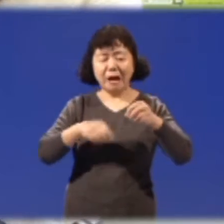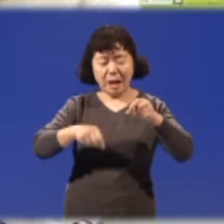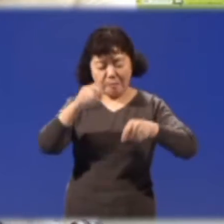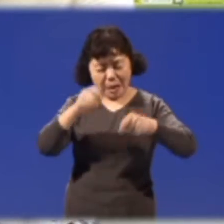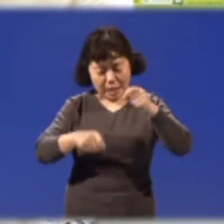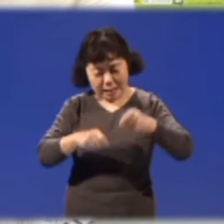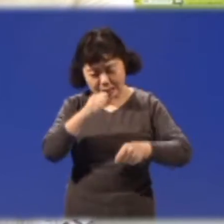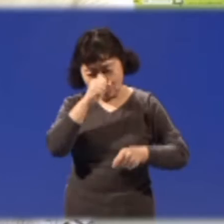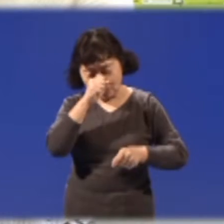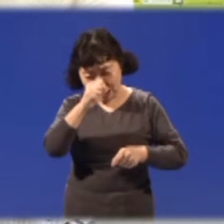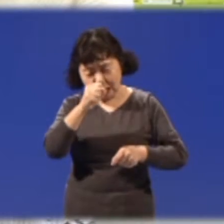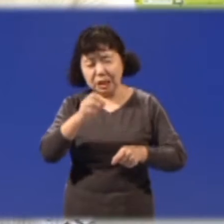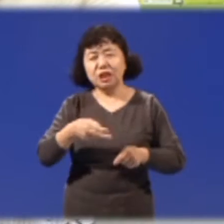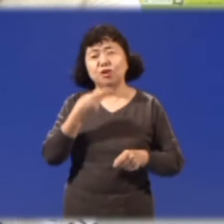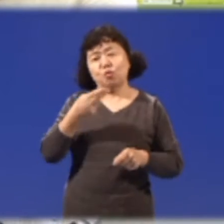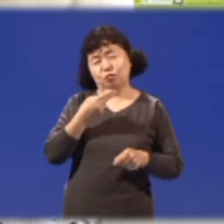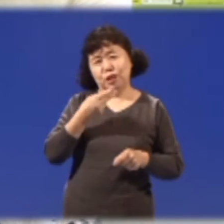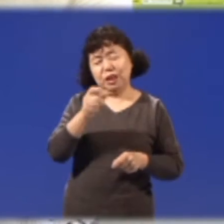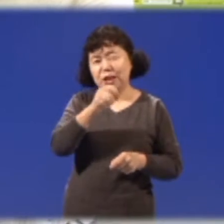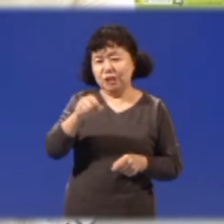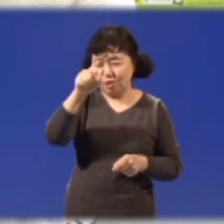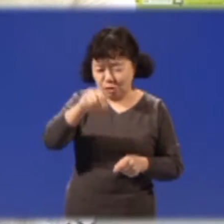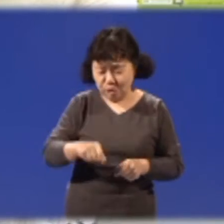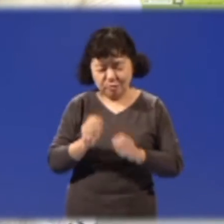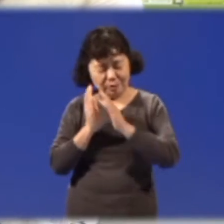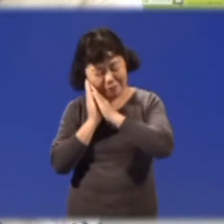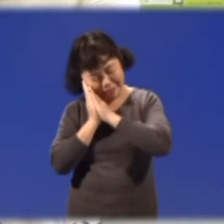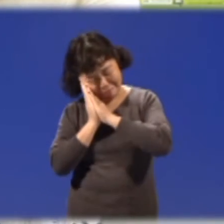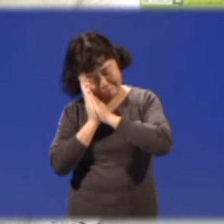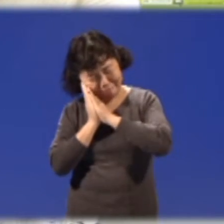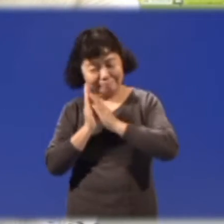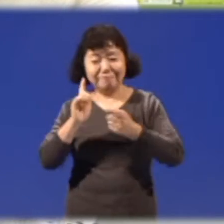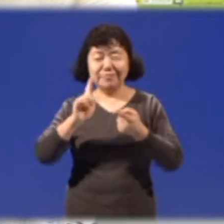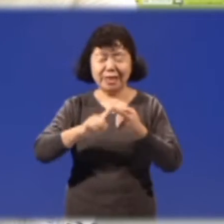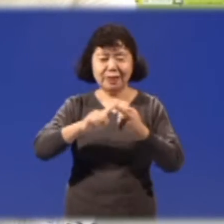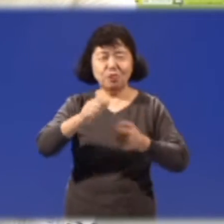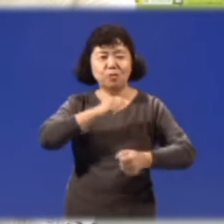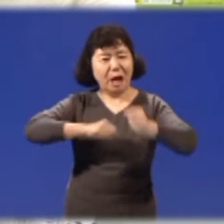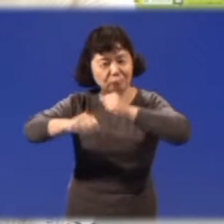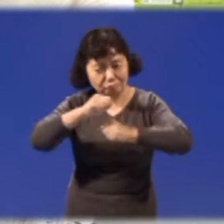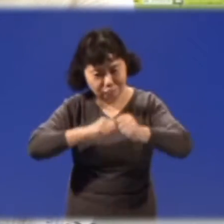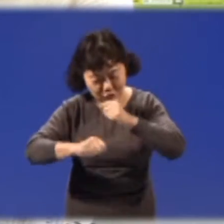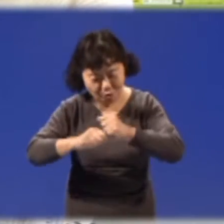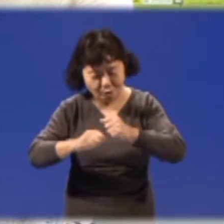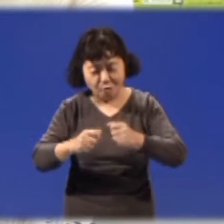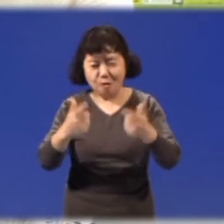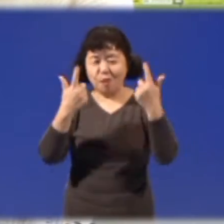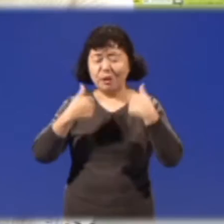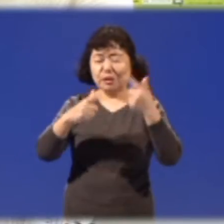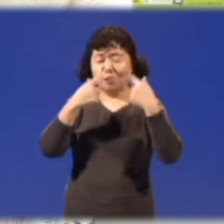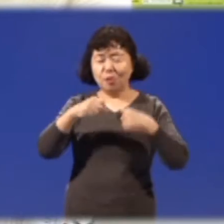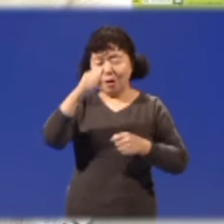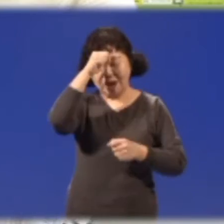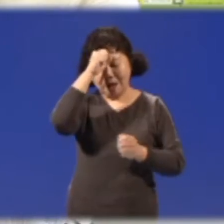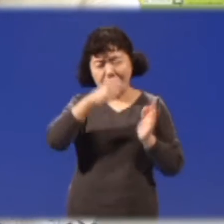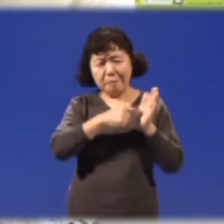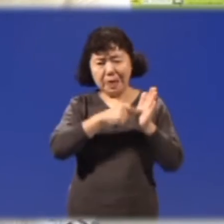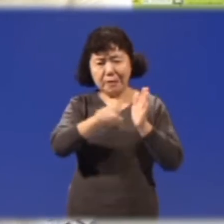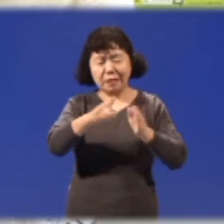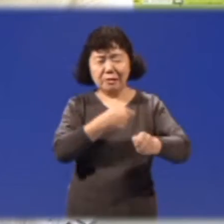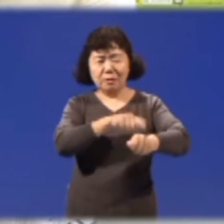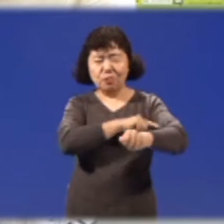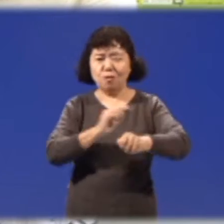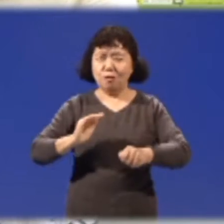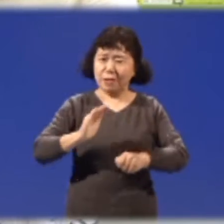事、十分な休息、適度な運動などで普段から免疫力を高めておくことが重要ですが、 は